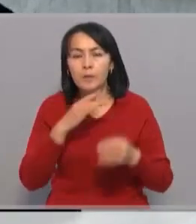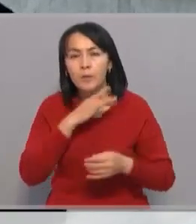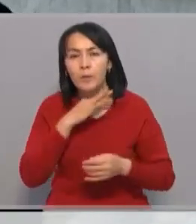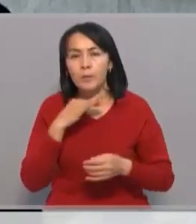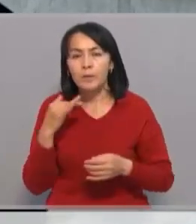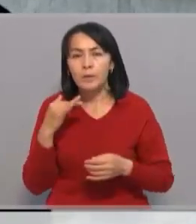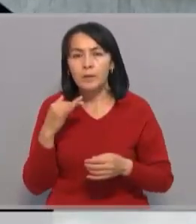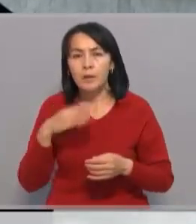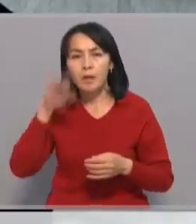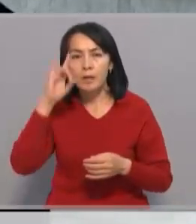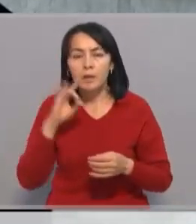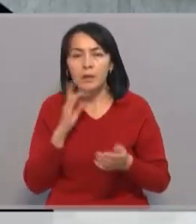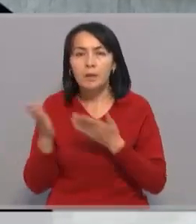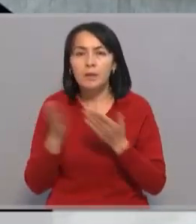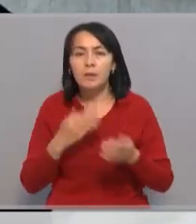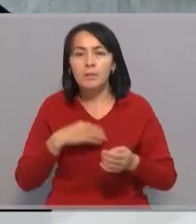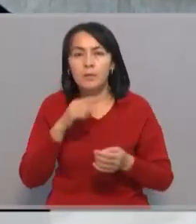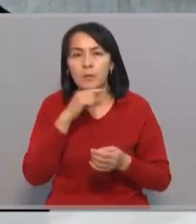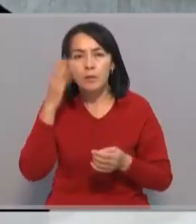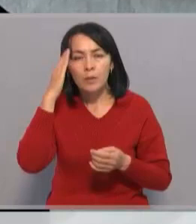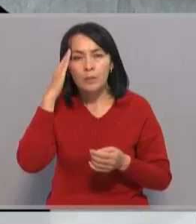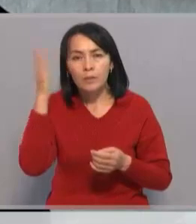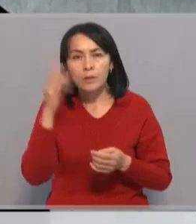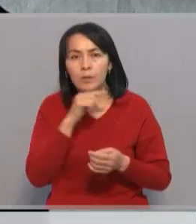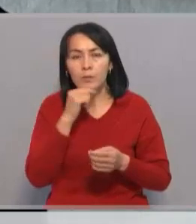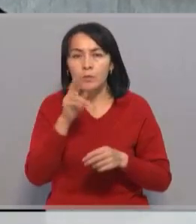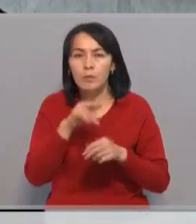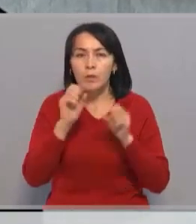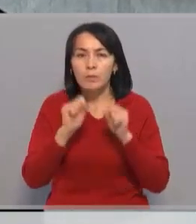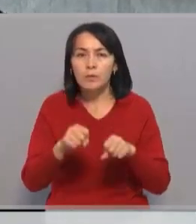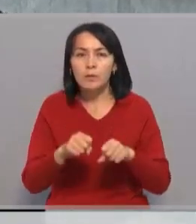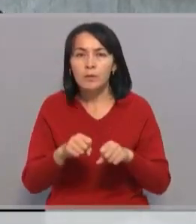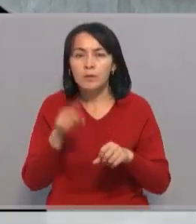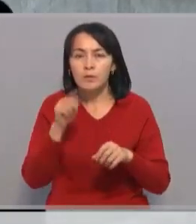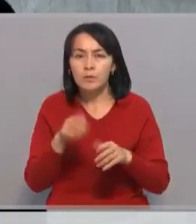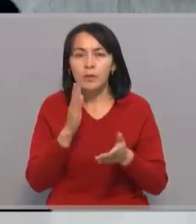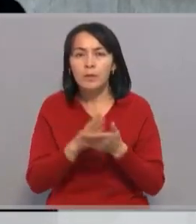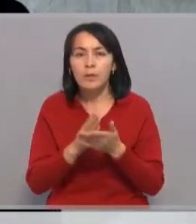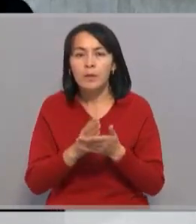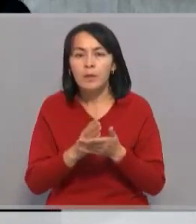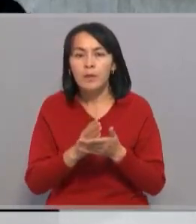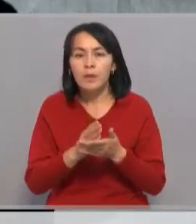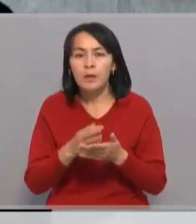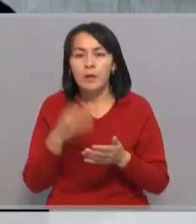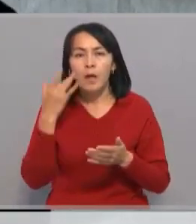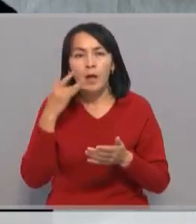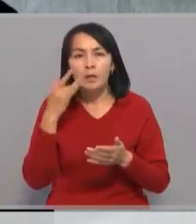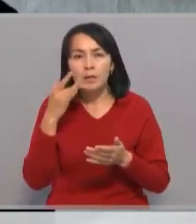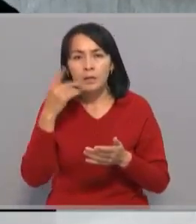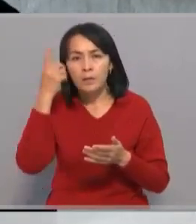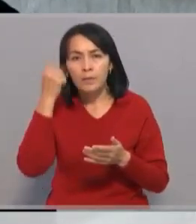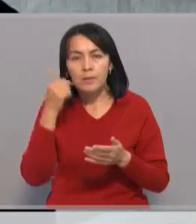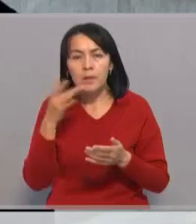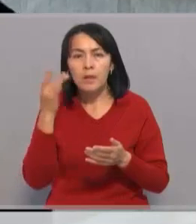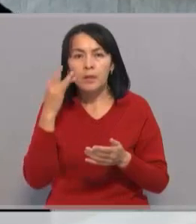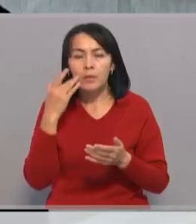көптеген қазақтар келіп жатыр, біз орысша білмейтін едік, орысша оқуға болады ма деп. Солай бар. Ағылшынды білесіздер, ағылшын ол әр